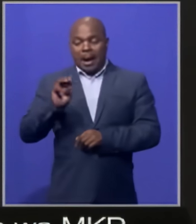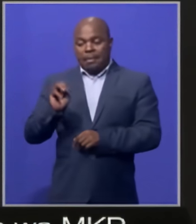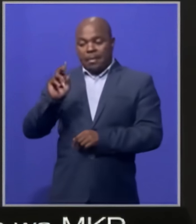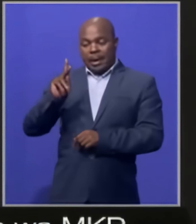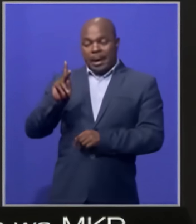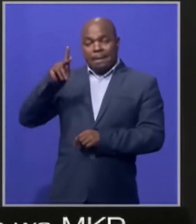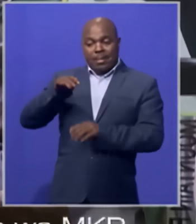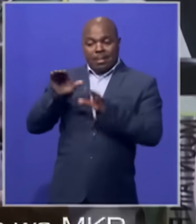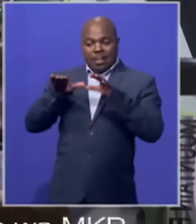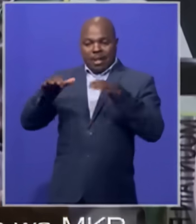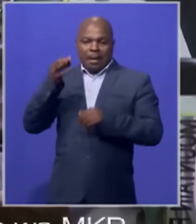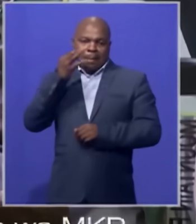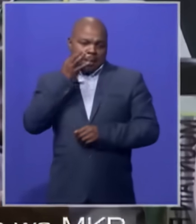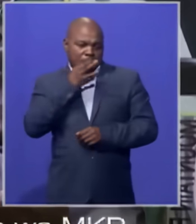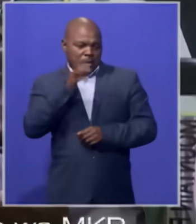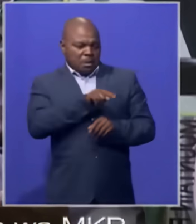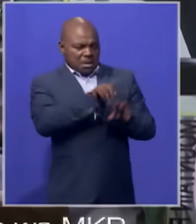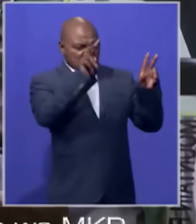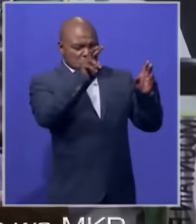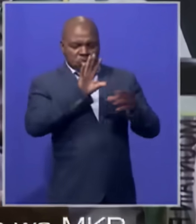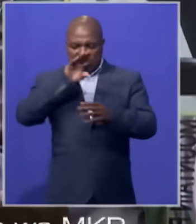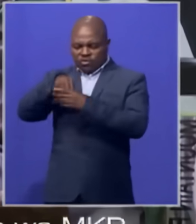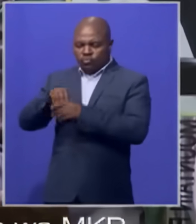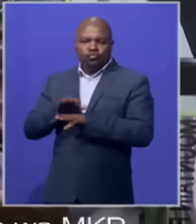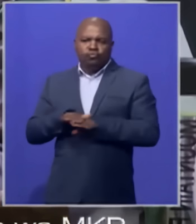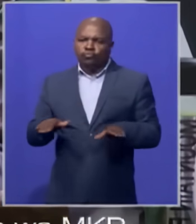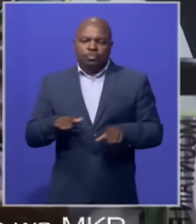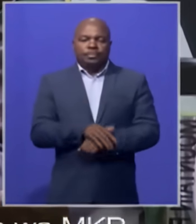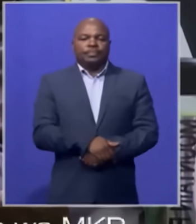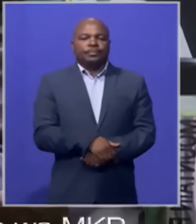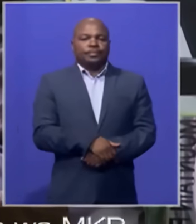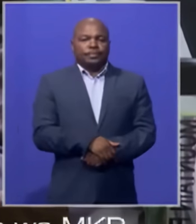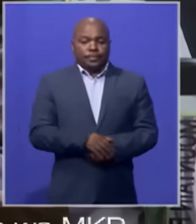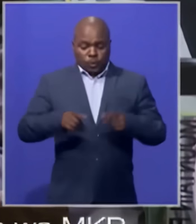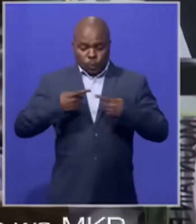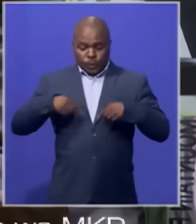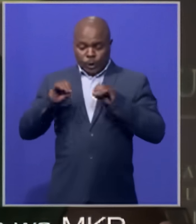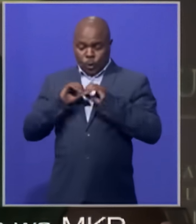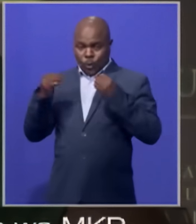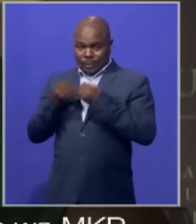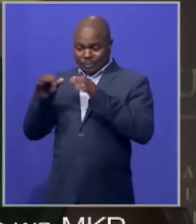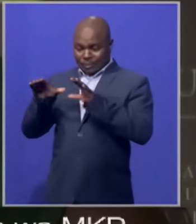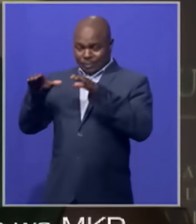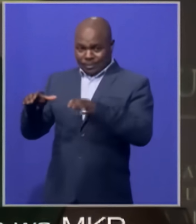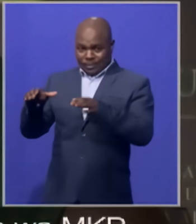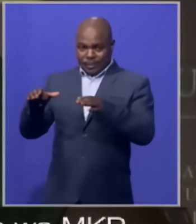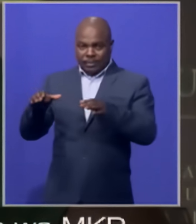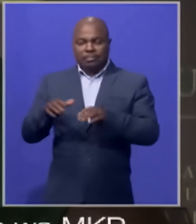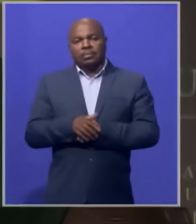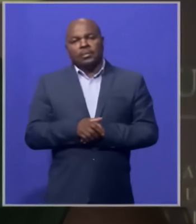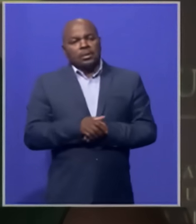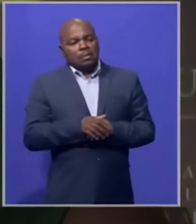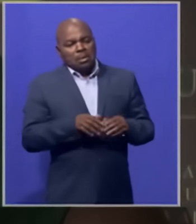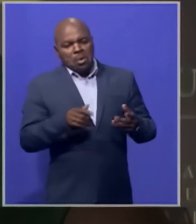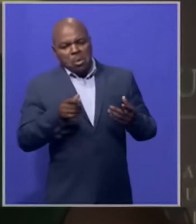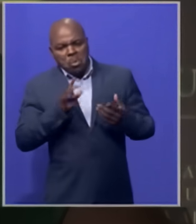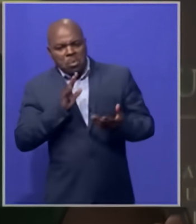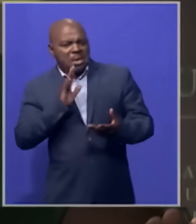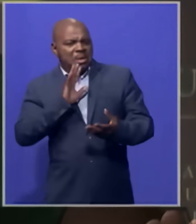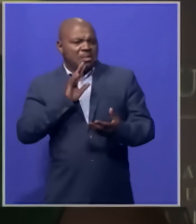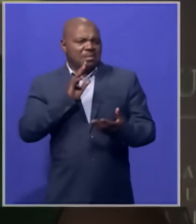tlhaloša gore se ga se amane le merero ya mokgatlo. As an organization, we are not in some processes